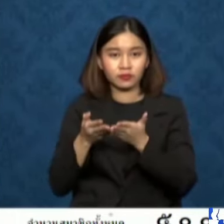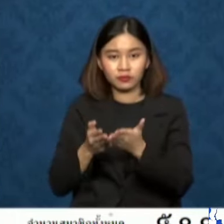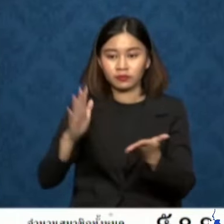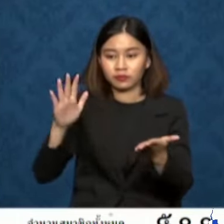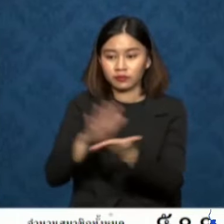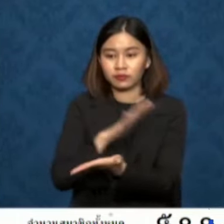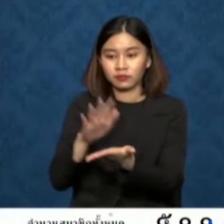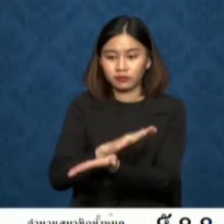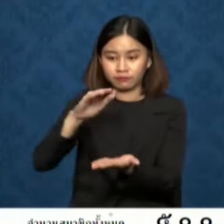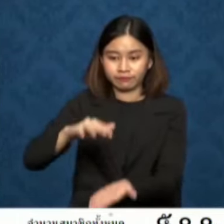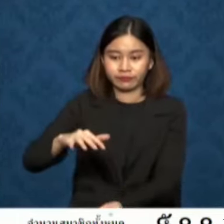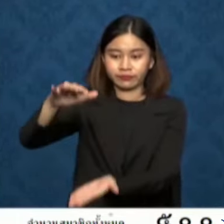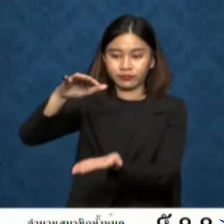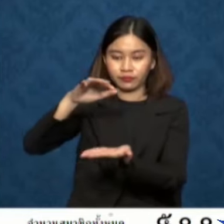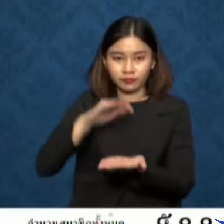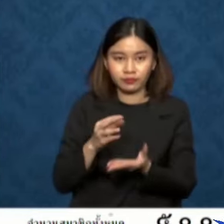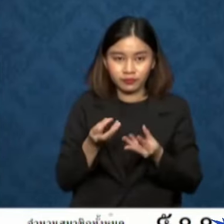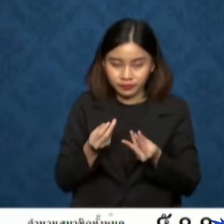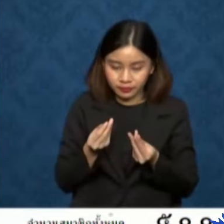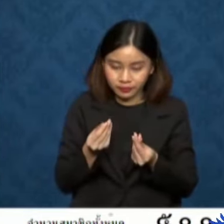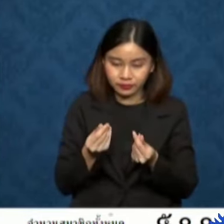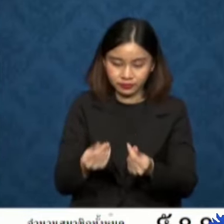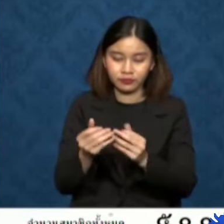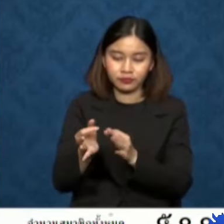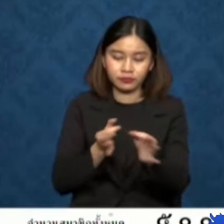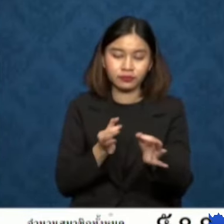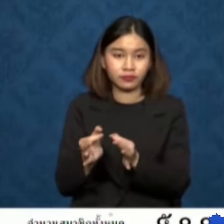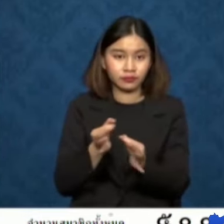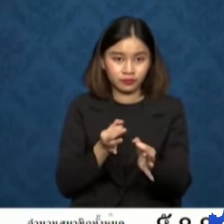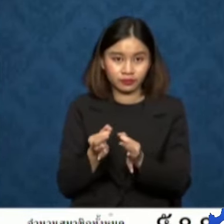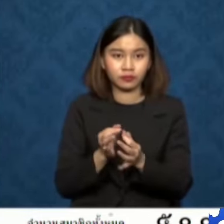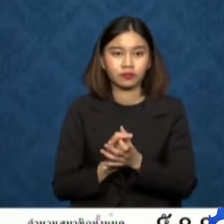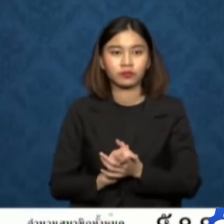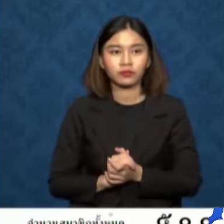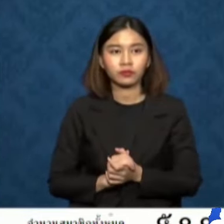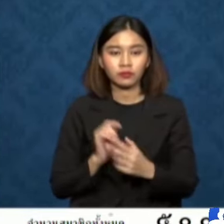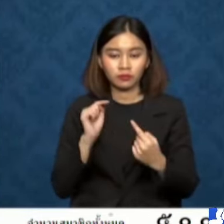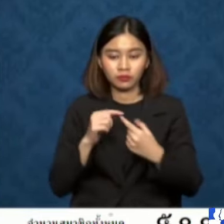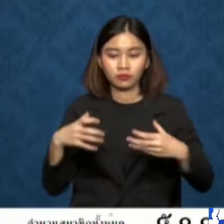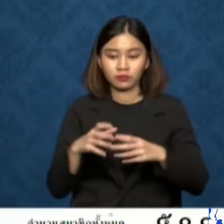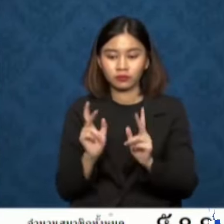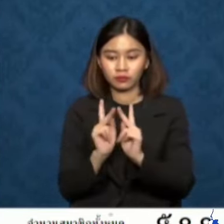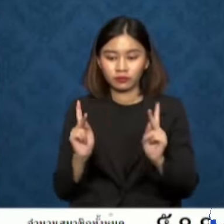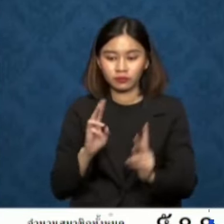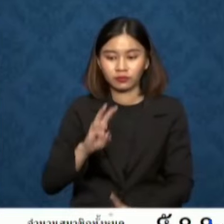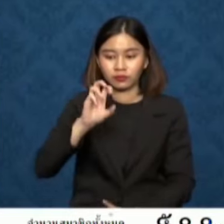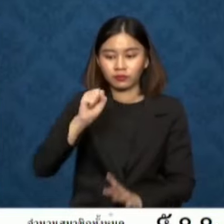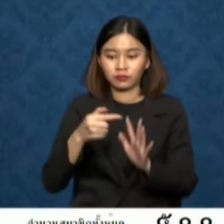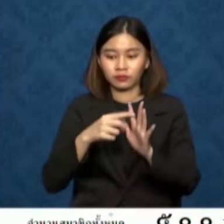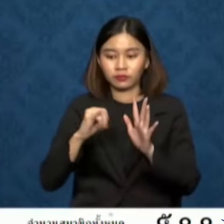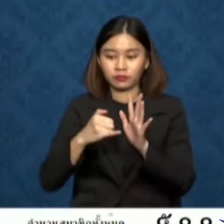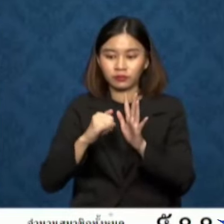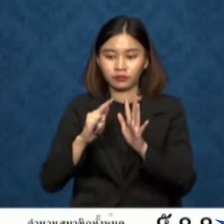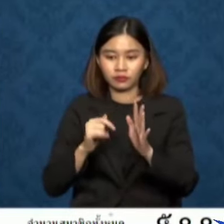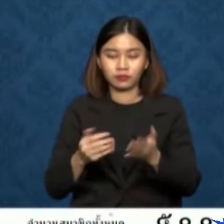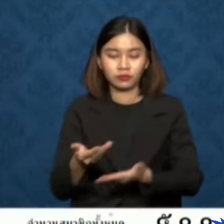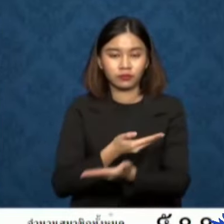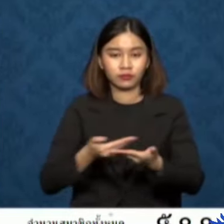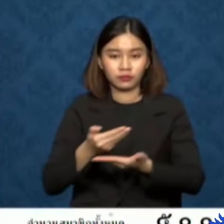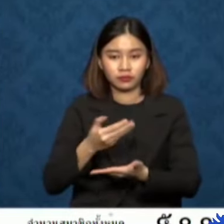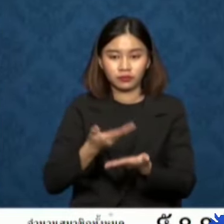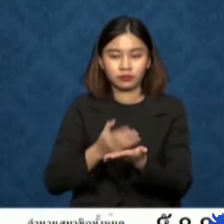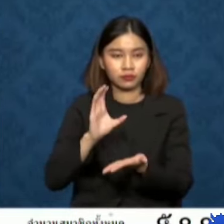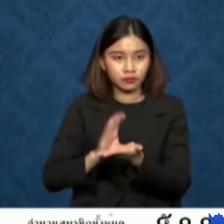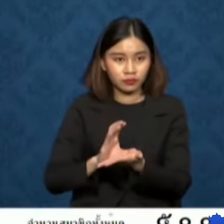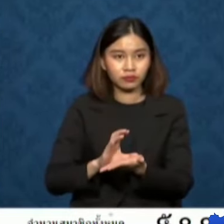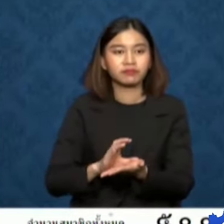เอกสารละเอียดที่ละเอียดกว่าเดิมมาชี้แจงต่อคณะกรรมาธิการวิสามัญพิจารณาร่างงบประมาณก็ยังยืนยัน